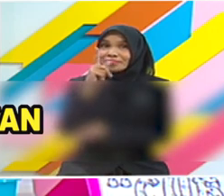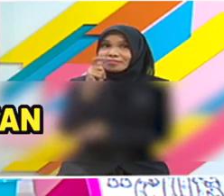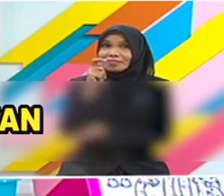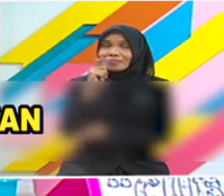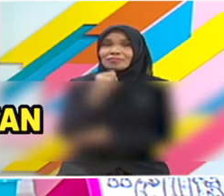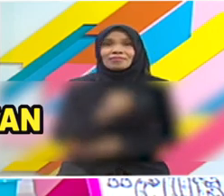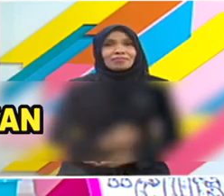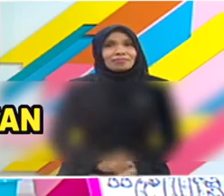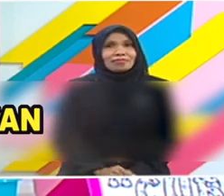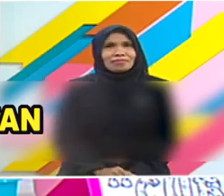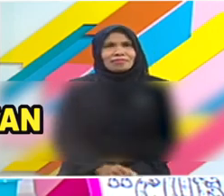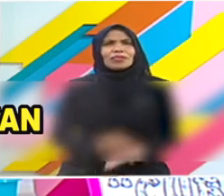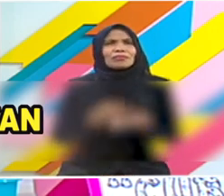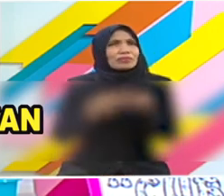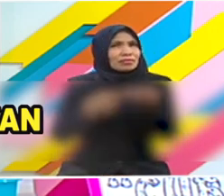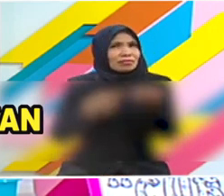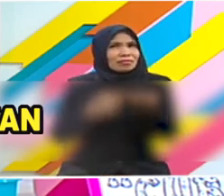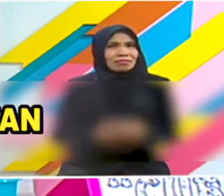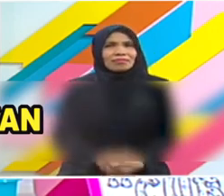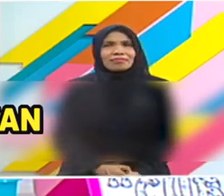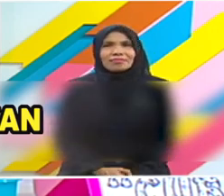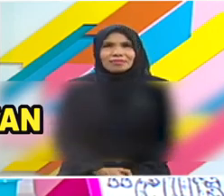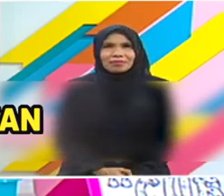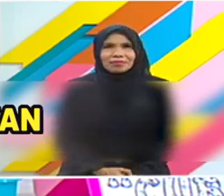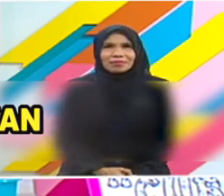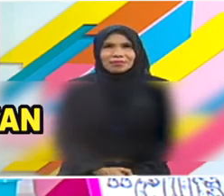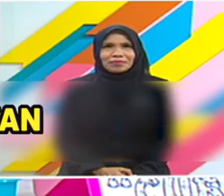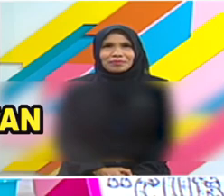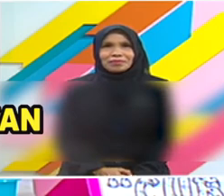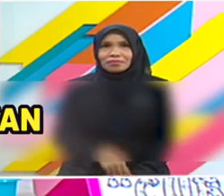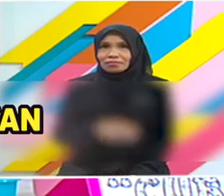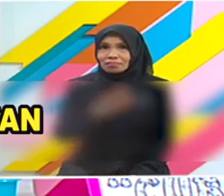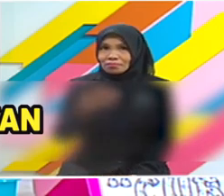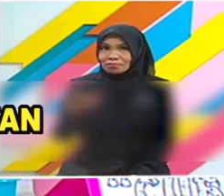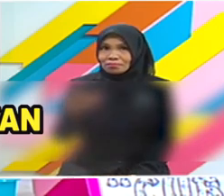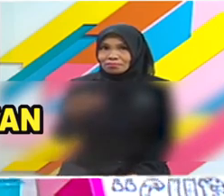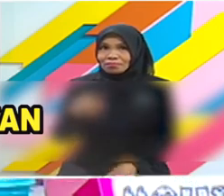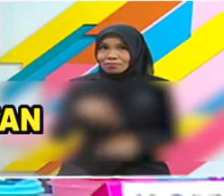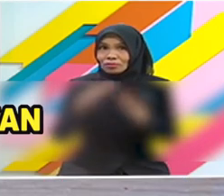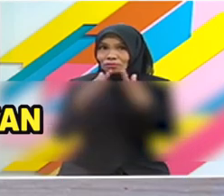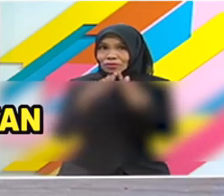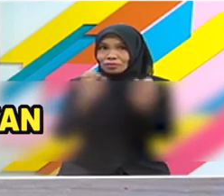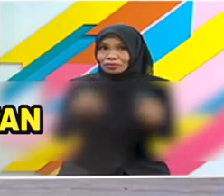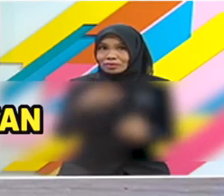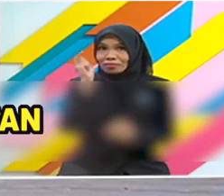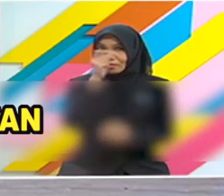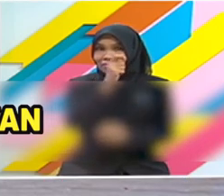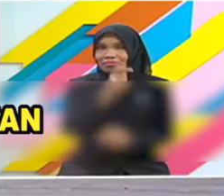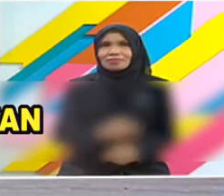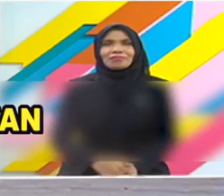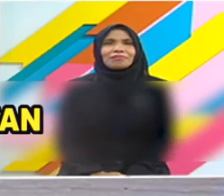Boleh saya teka tak tahulah rasa bahannya apa ni? Kalau murid-murid kat rumah boleh teka tak apa cikgu rasa? Rasa dia sangat